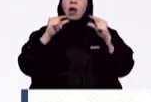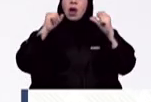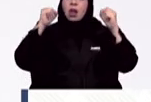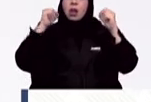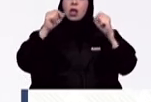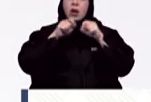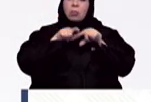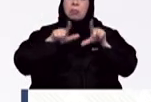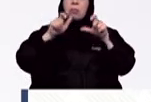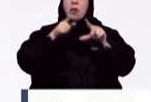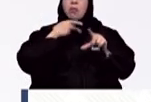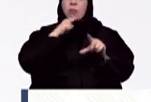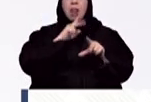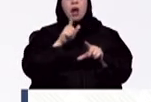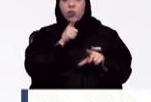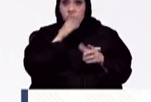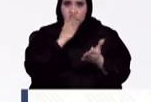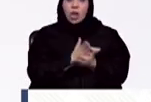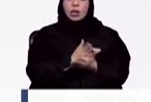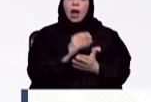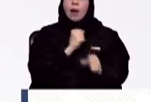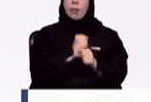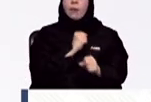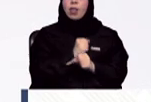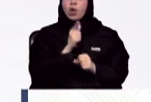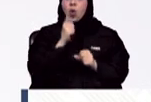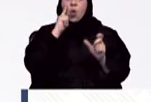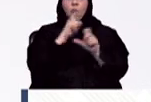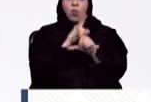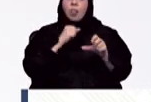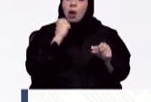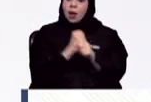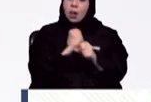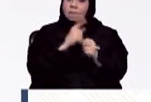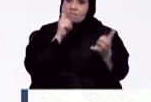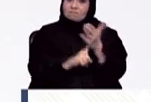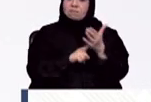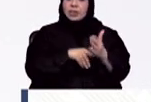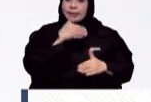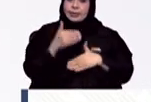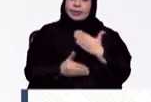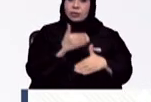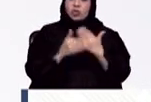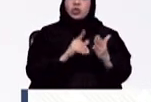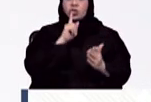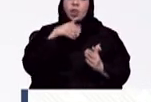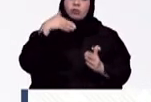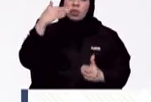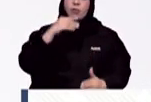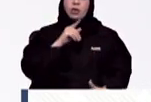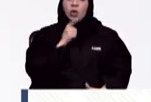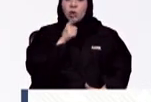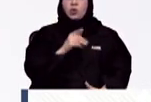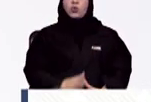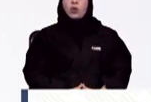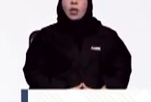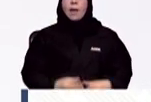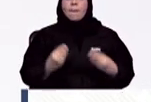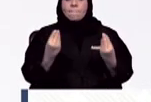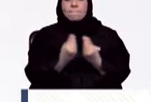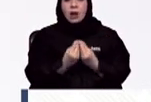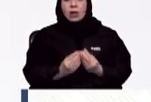تكون اتفاقات موجودة، بل هي فعلا هي فكر وعمل، وإن شاء الله نشوف إنجازاتها في المستقبل إن شاء الله مع فريق البحرين. نعم،